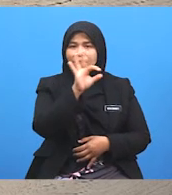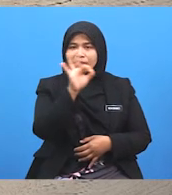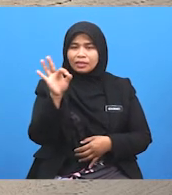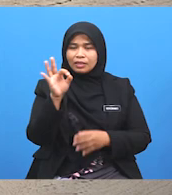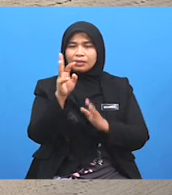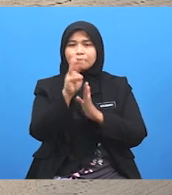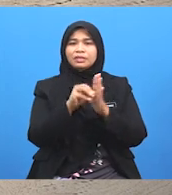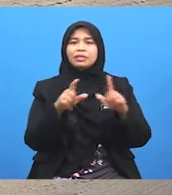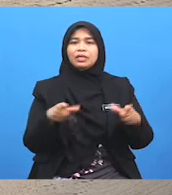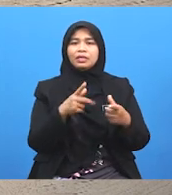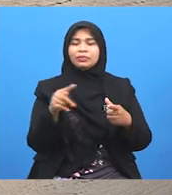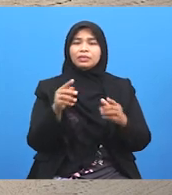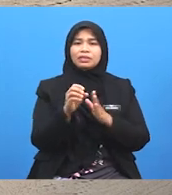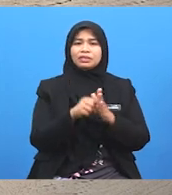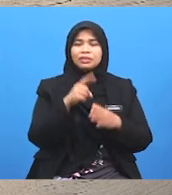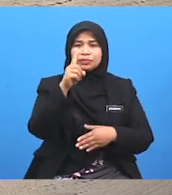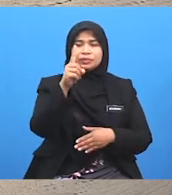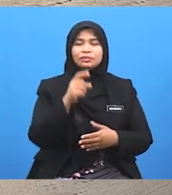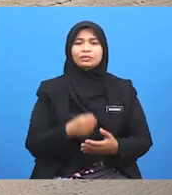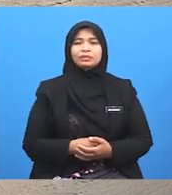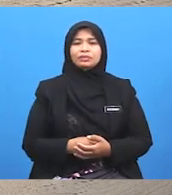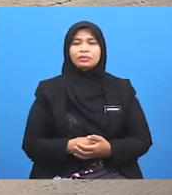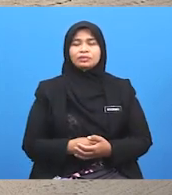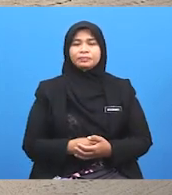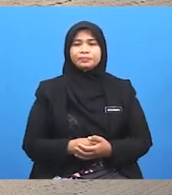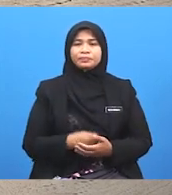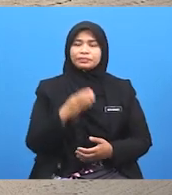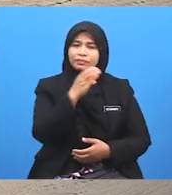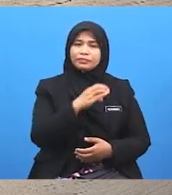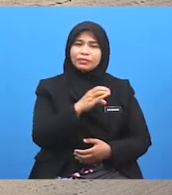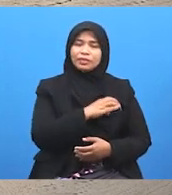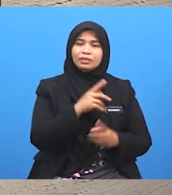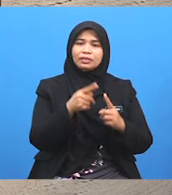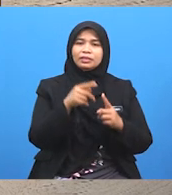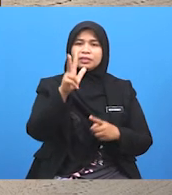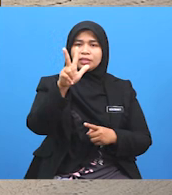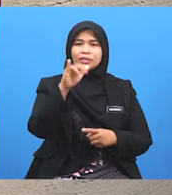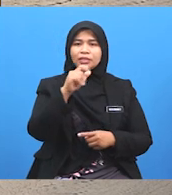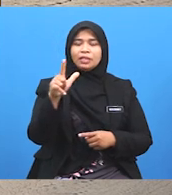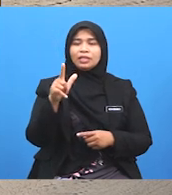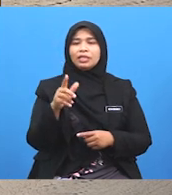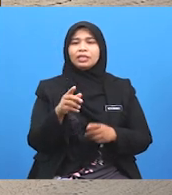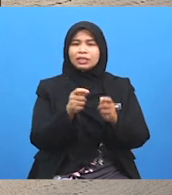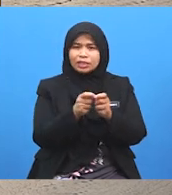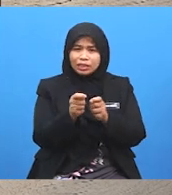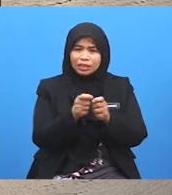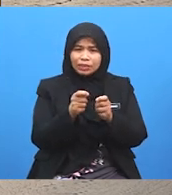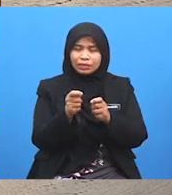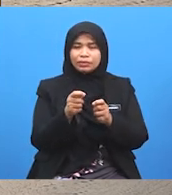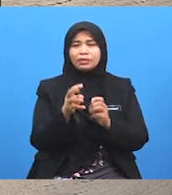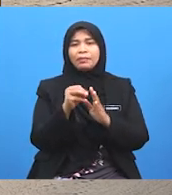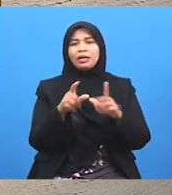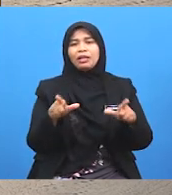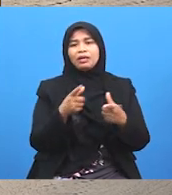melakukan sesuatu. Cikgu, ciri yang ketiga ialah tekun melakukan sesuatu.